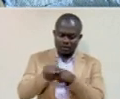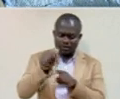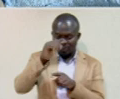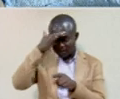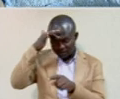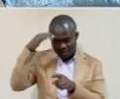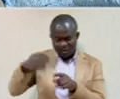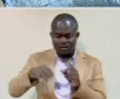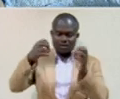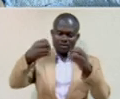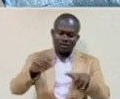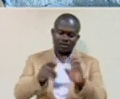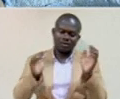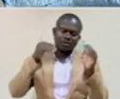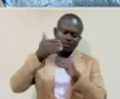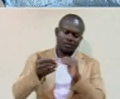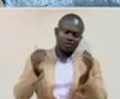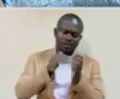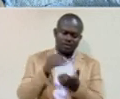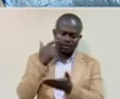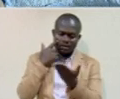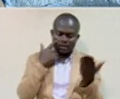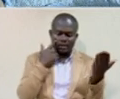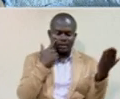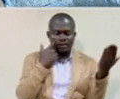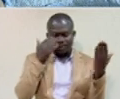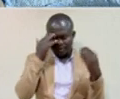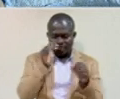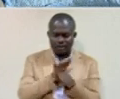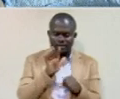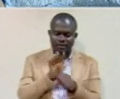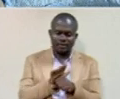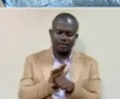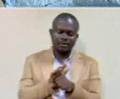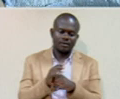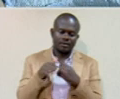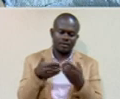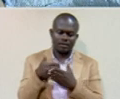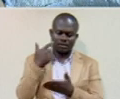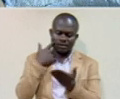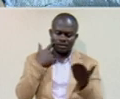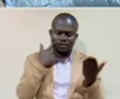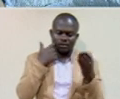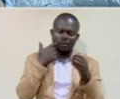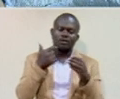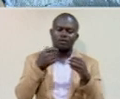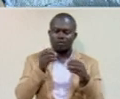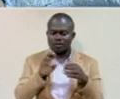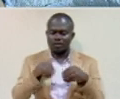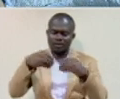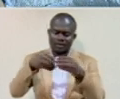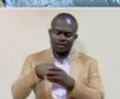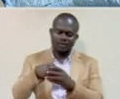biratugora uragitakaza ahubwo ukanagaruka ukazasubiraho bukeye kuko babaye benshi bakabanza bapakira bakure cyangwa se babanje gutanga